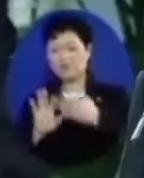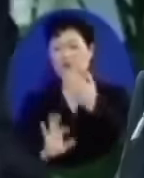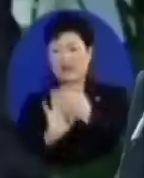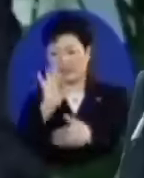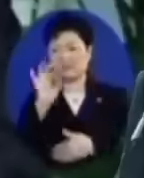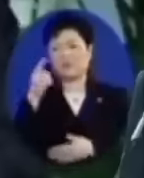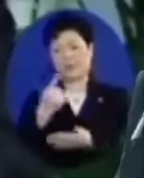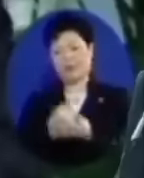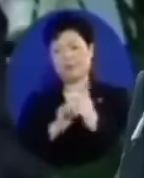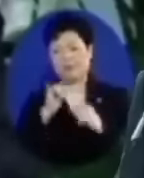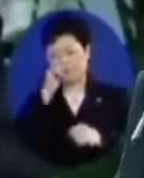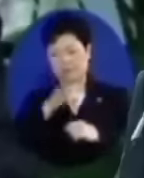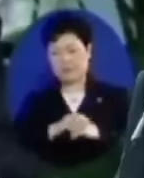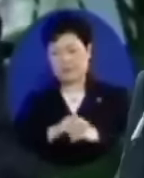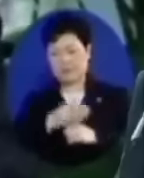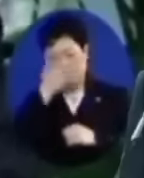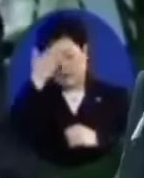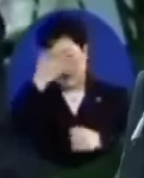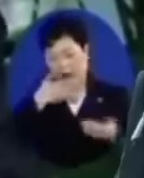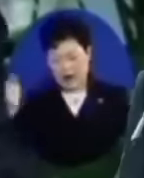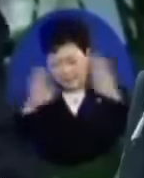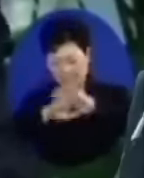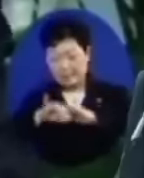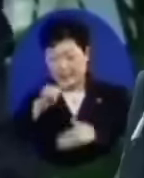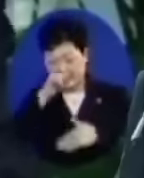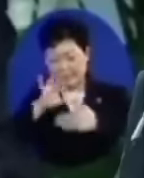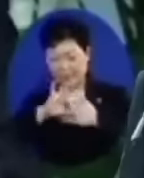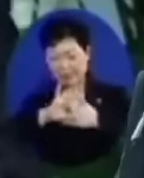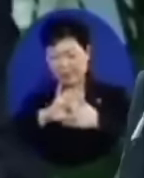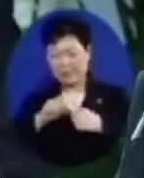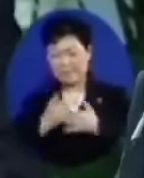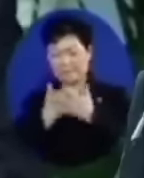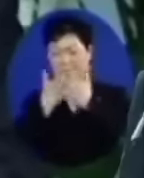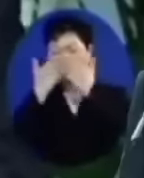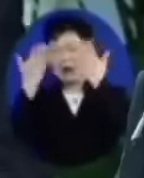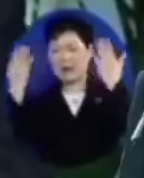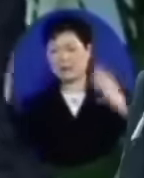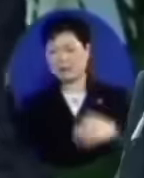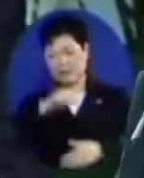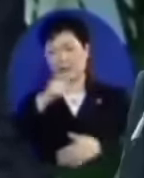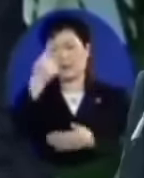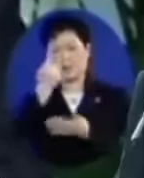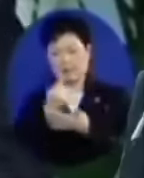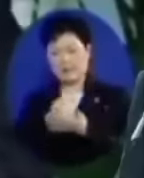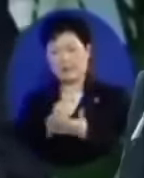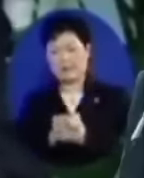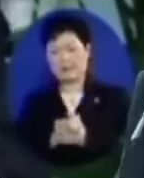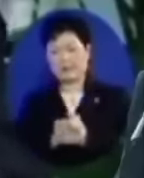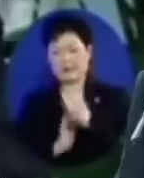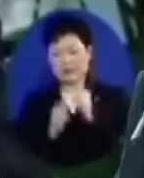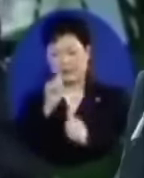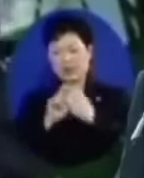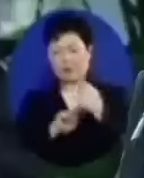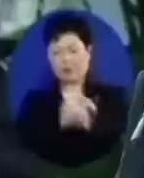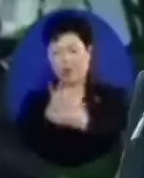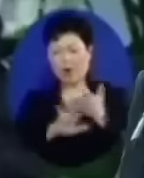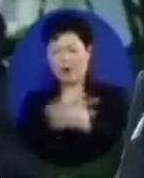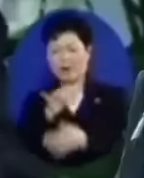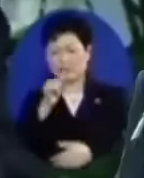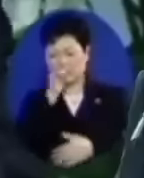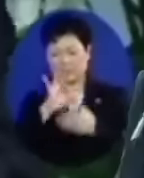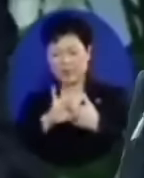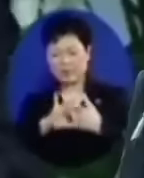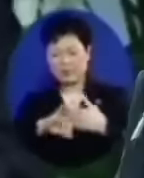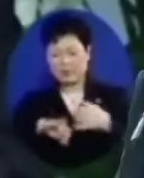날이라. 깜깜한 밤이 있으면 곧장 밝은 새벽이 온다는 것입니다. 시험과 환난이 있으면